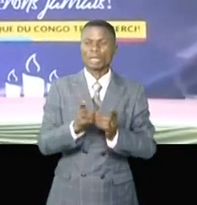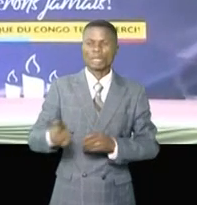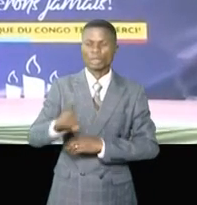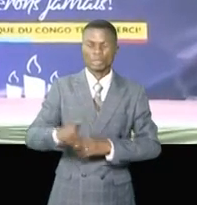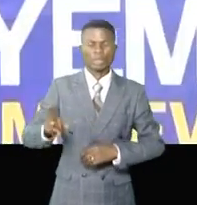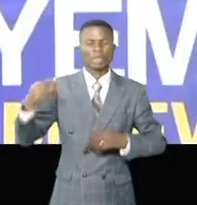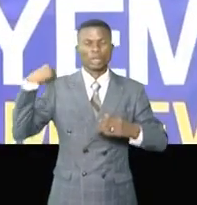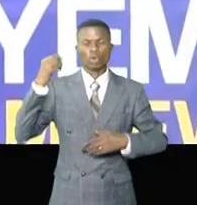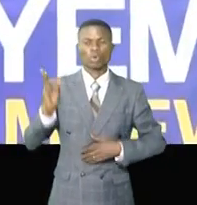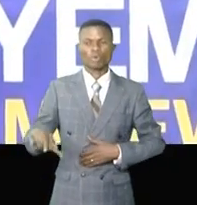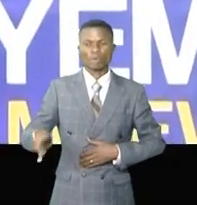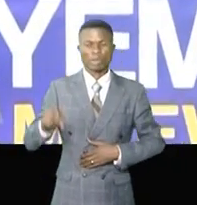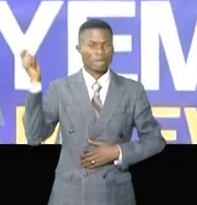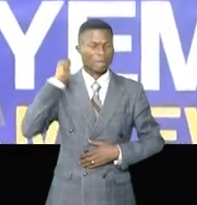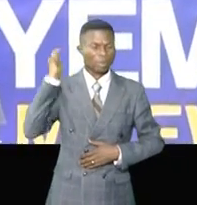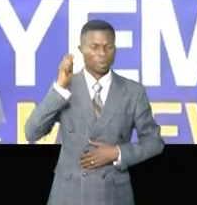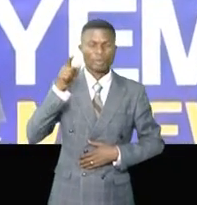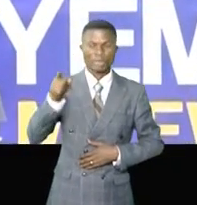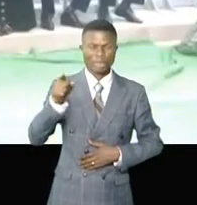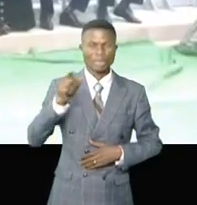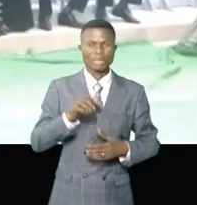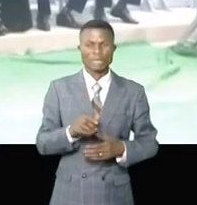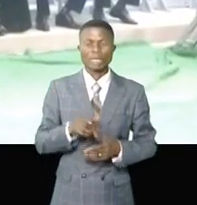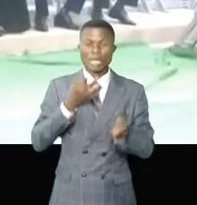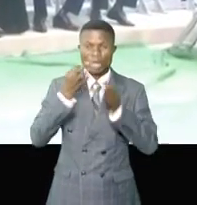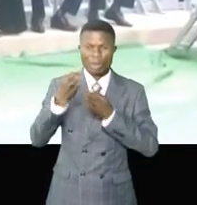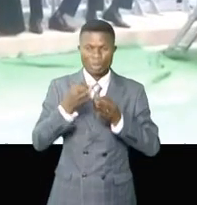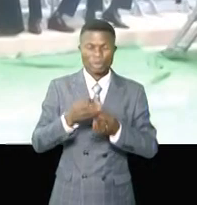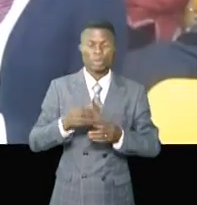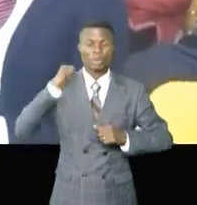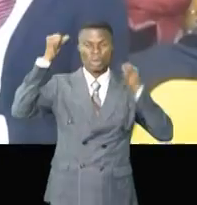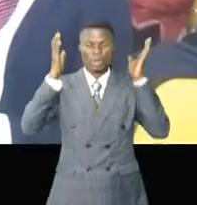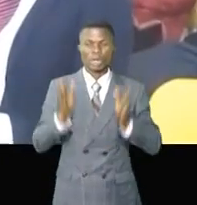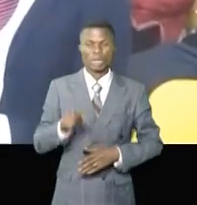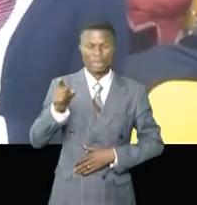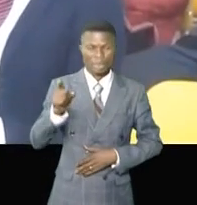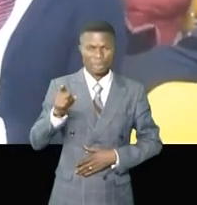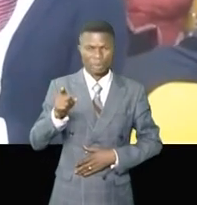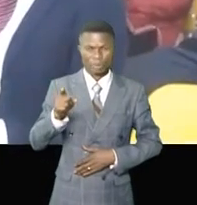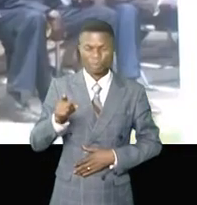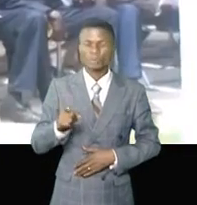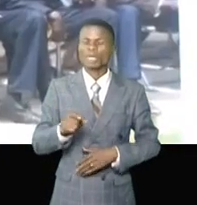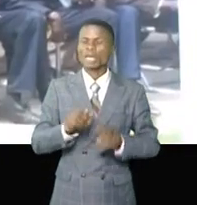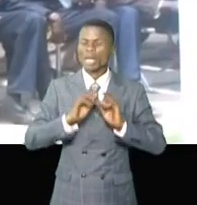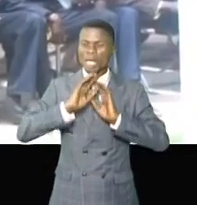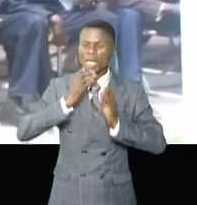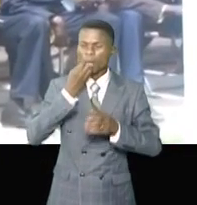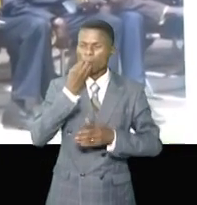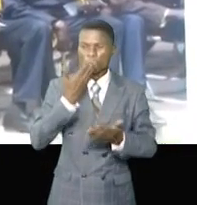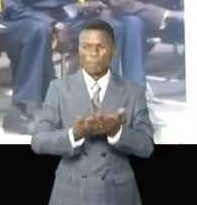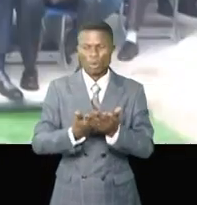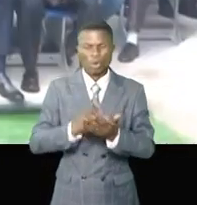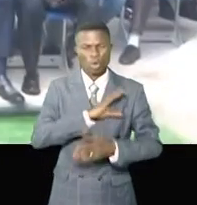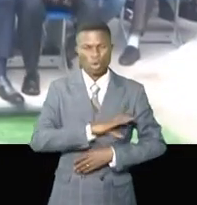l'autorité provinciale, le professeur Christian Kunda, a souligné que Mufankolo Walesa a été une icône transgénérationnelle